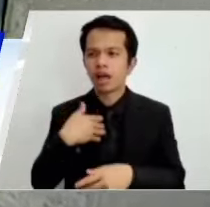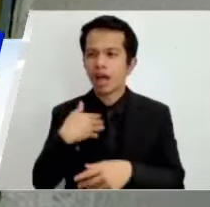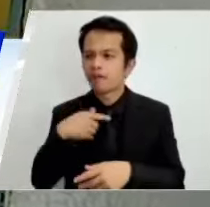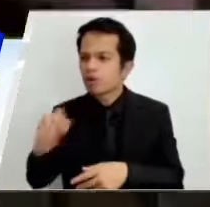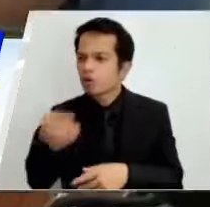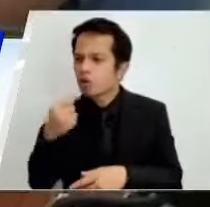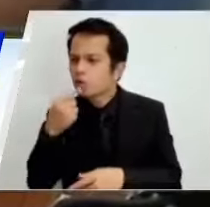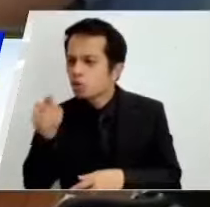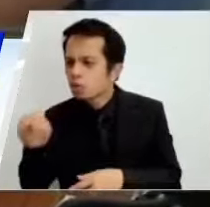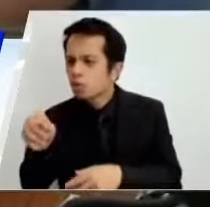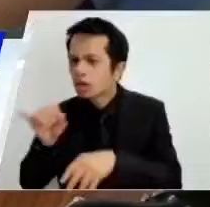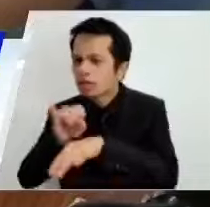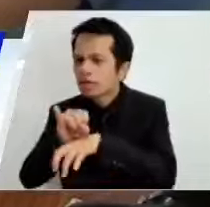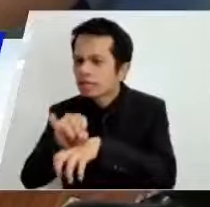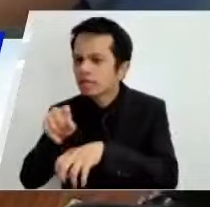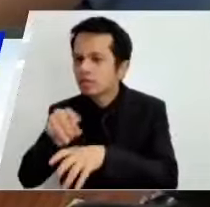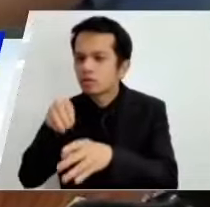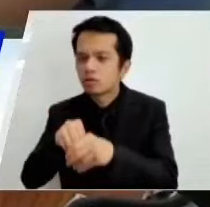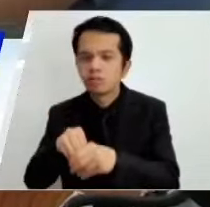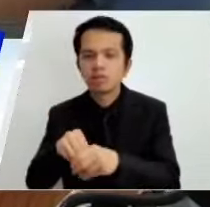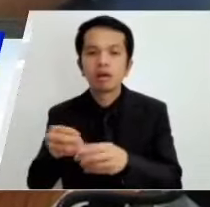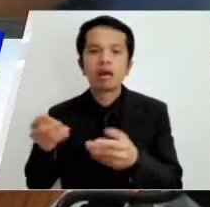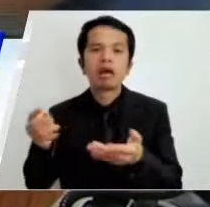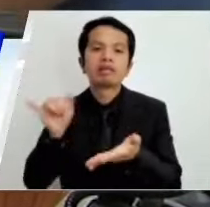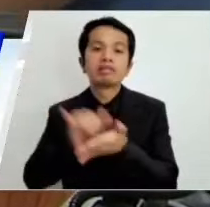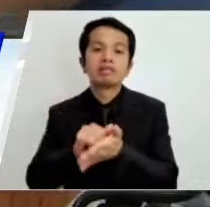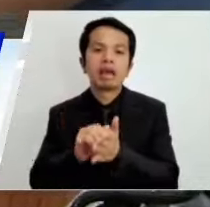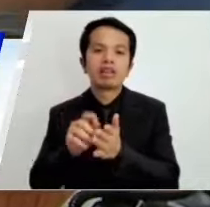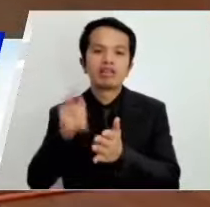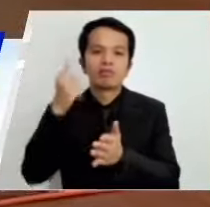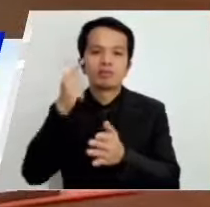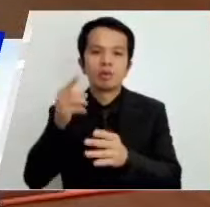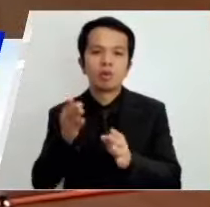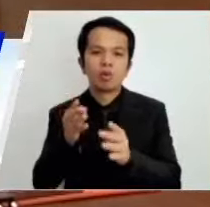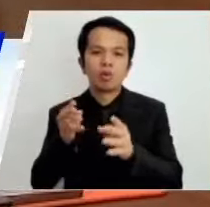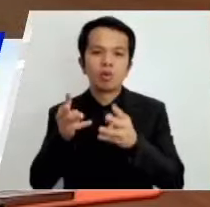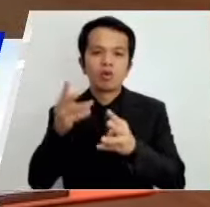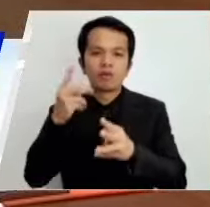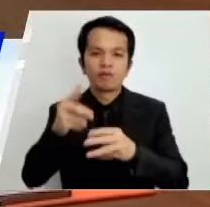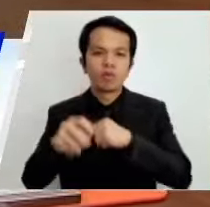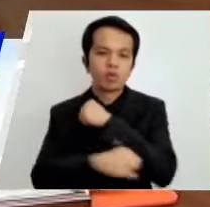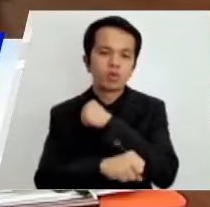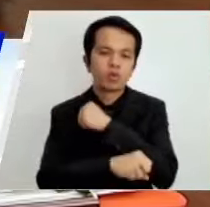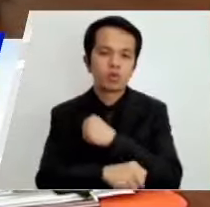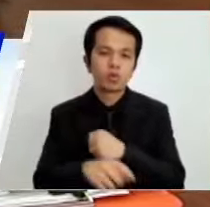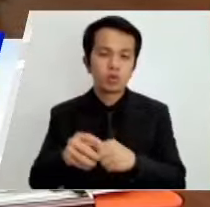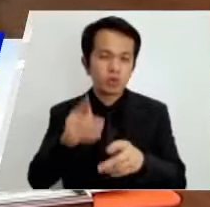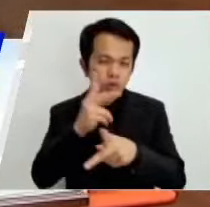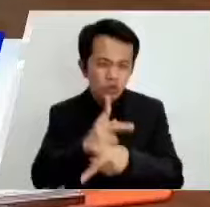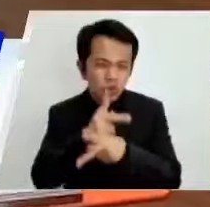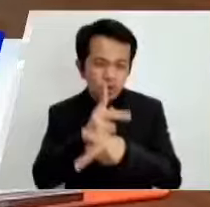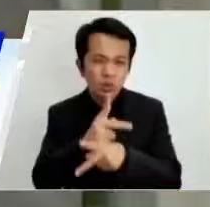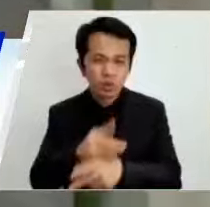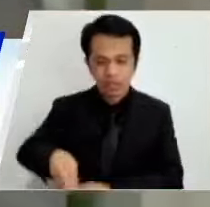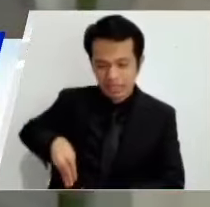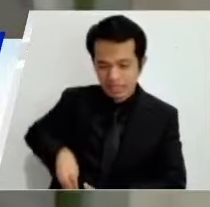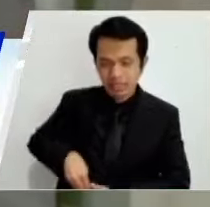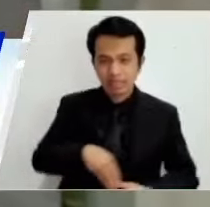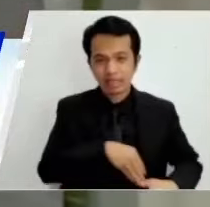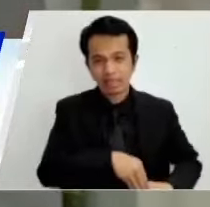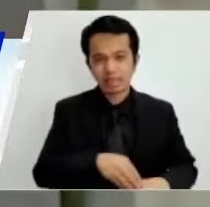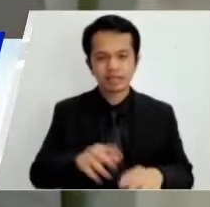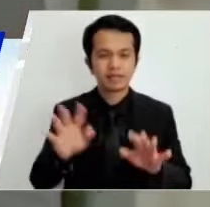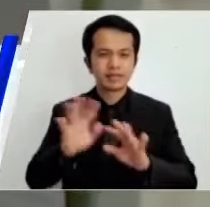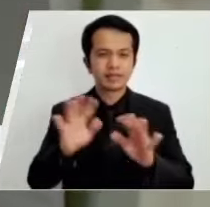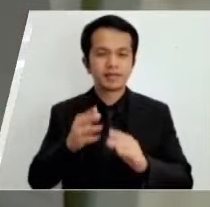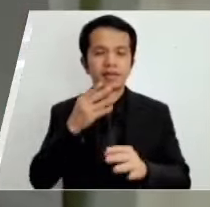iyong paanan. Payo ng mga pulis, maging alerto at huwag ilagay sa likod ng bulsa ang mga cellphone, gadget o wallet. Para sa